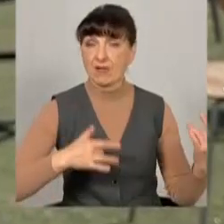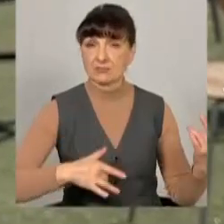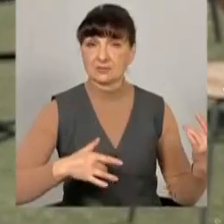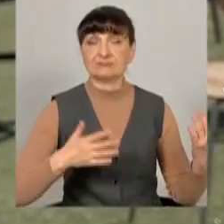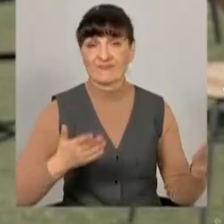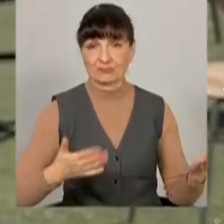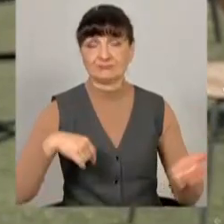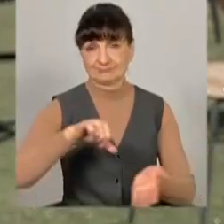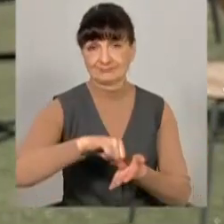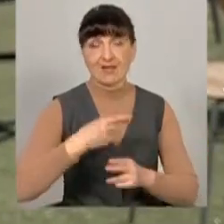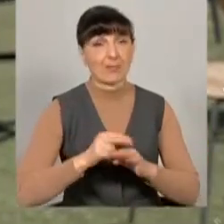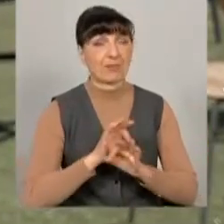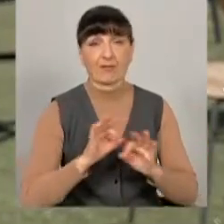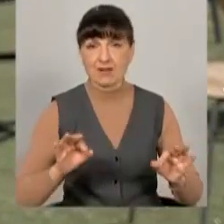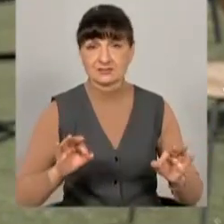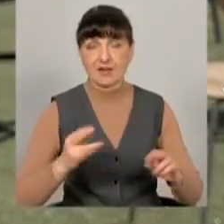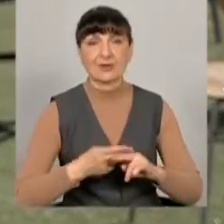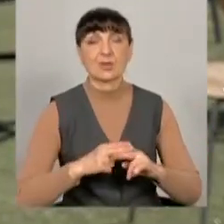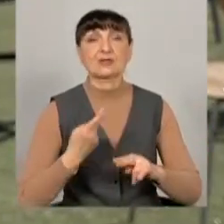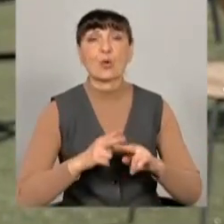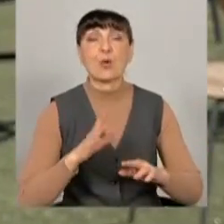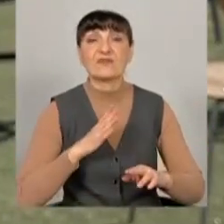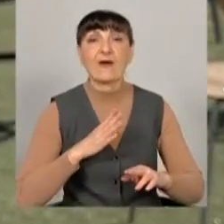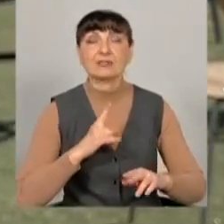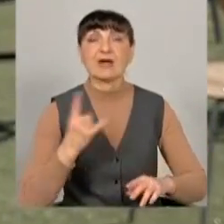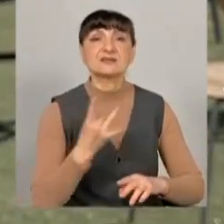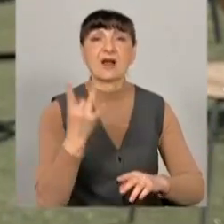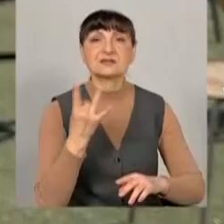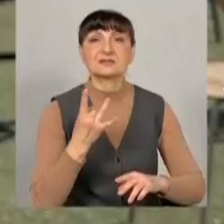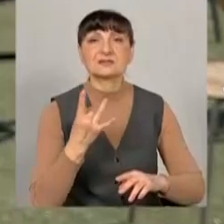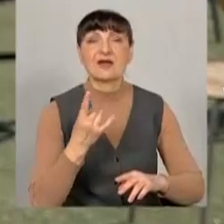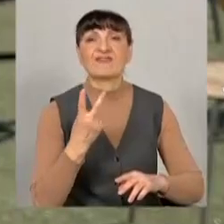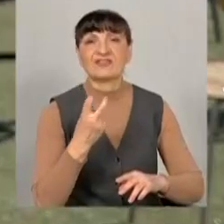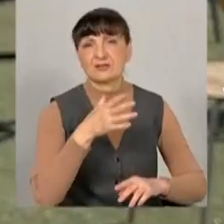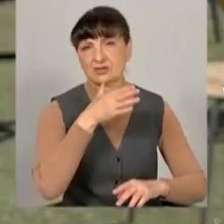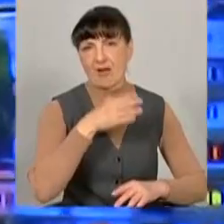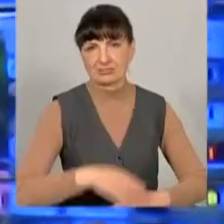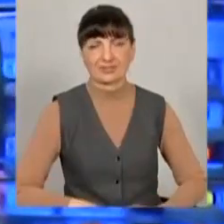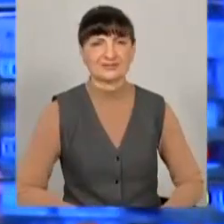Вот. Это прекрасно, потому что такое бывает раз в 200 лет.